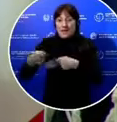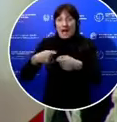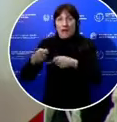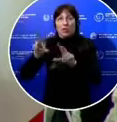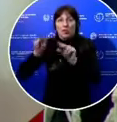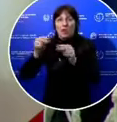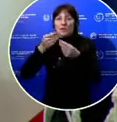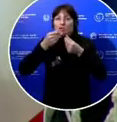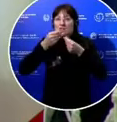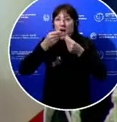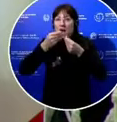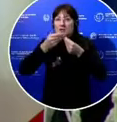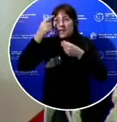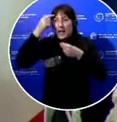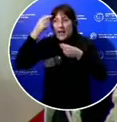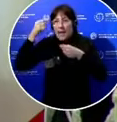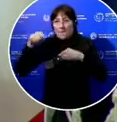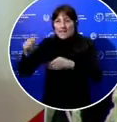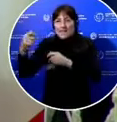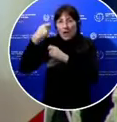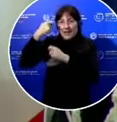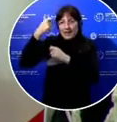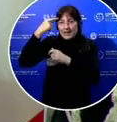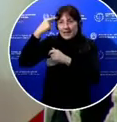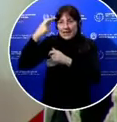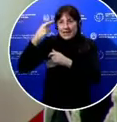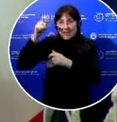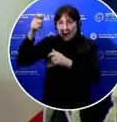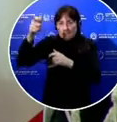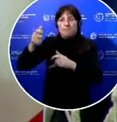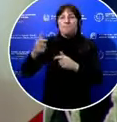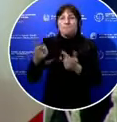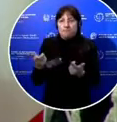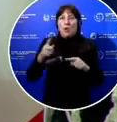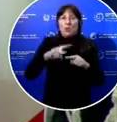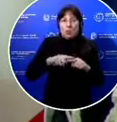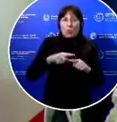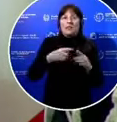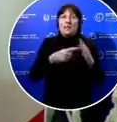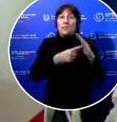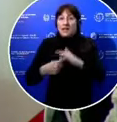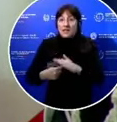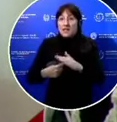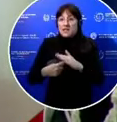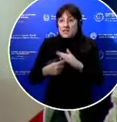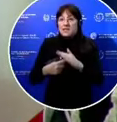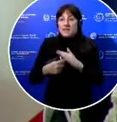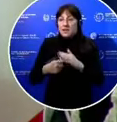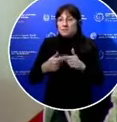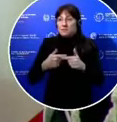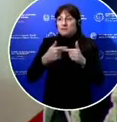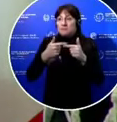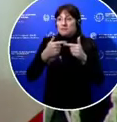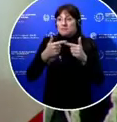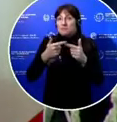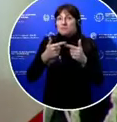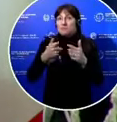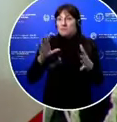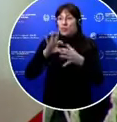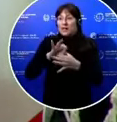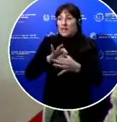psicoattive e al diffondersi delle dipendenze comportamentali, che occorre intervenire per adeguare la rete